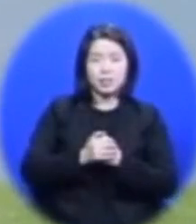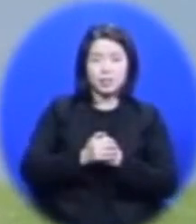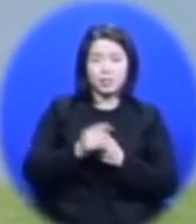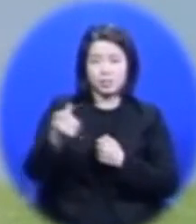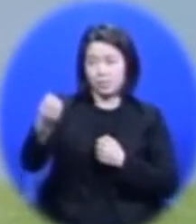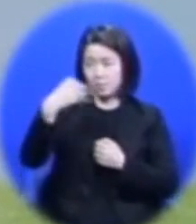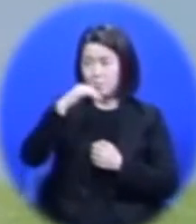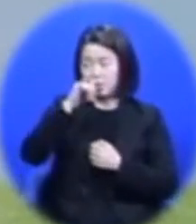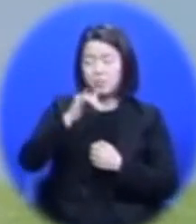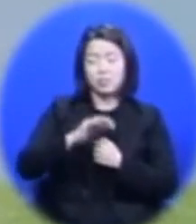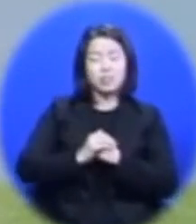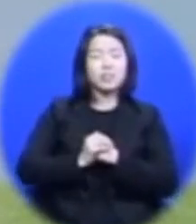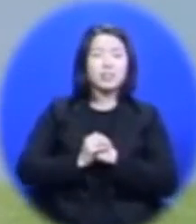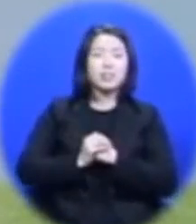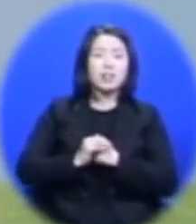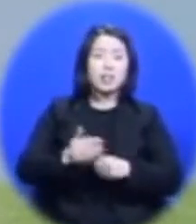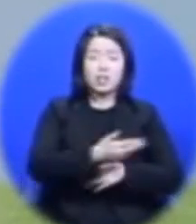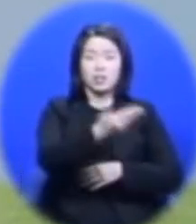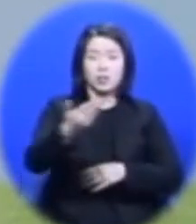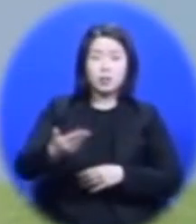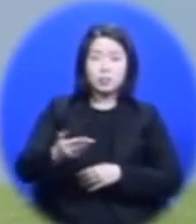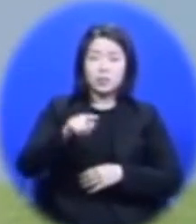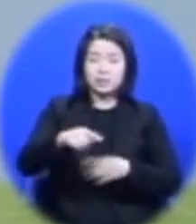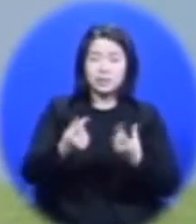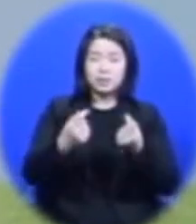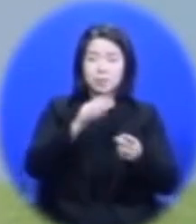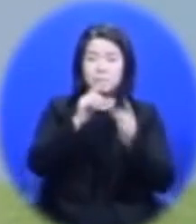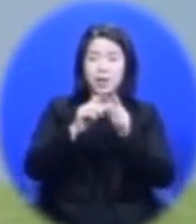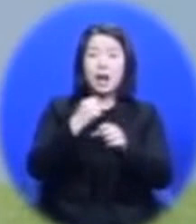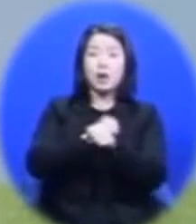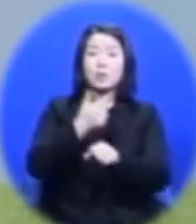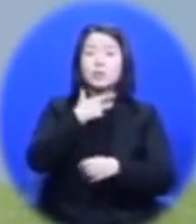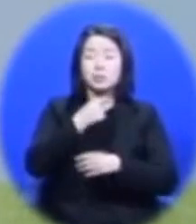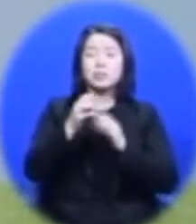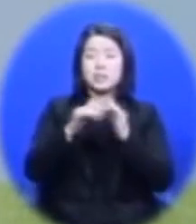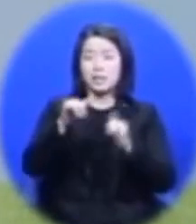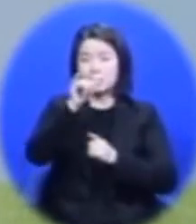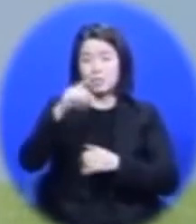그러시더라. 여러분들도 그런 말 하고 싶은 분이 있을지 몰라요.